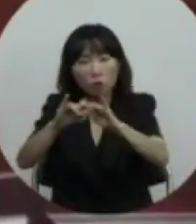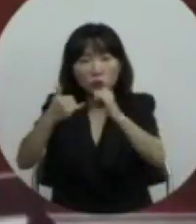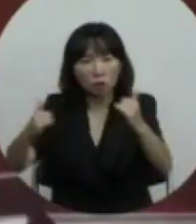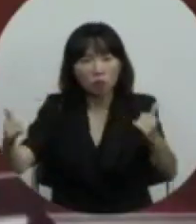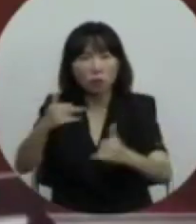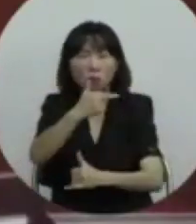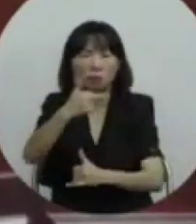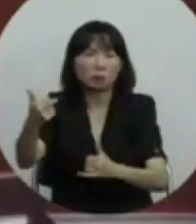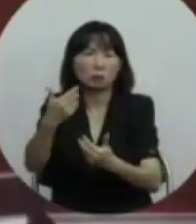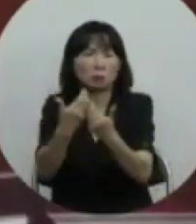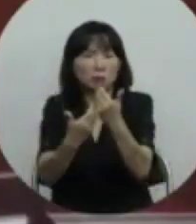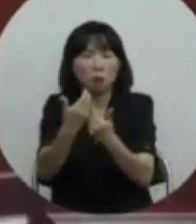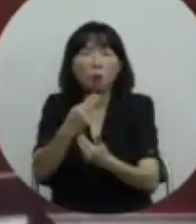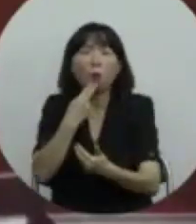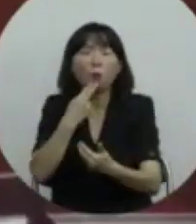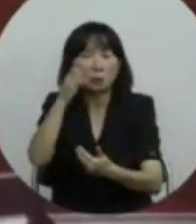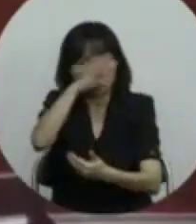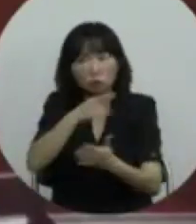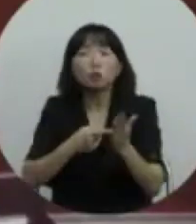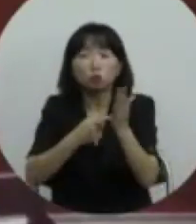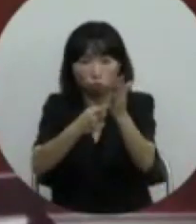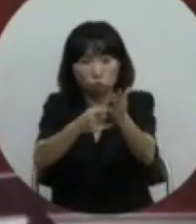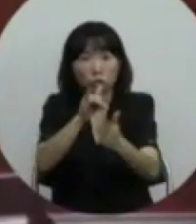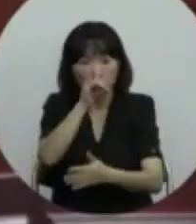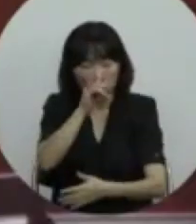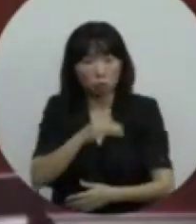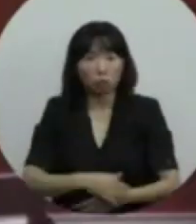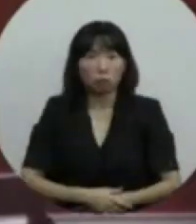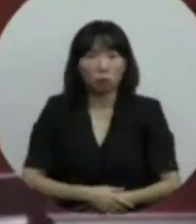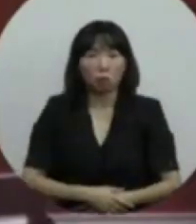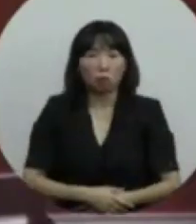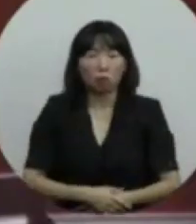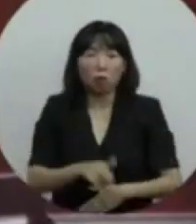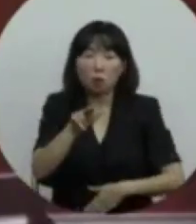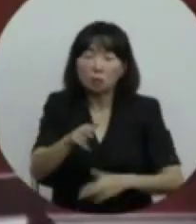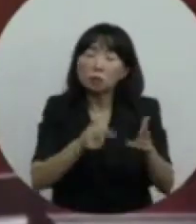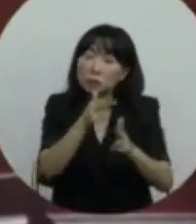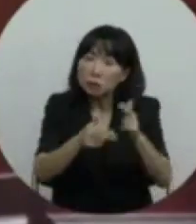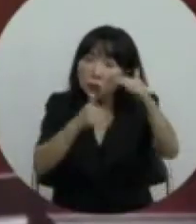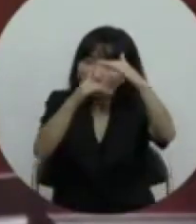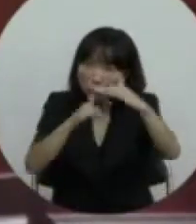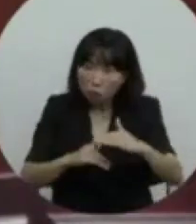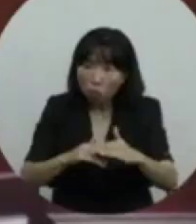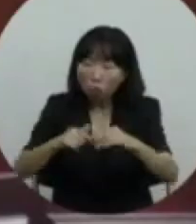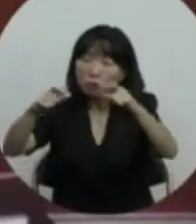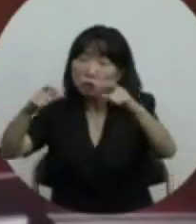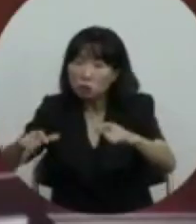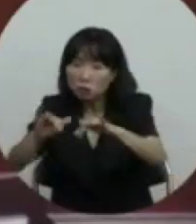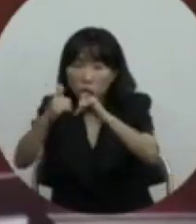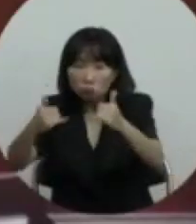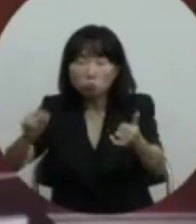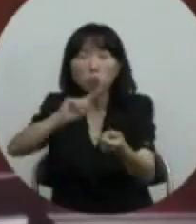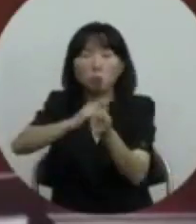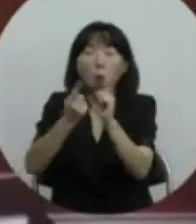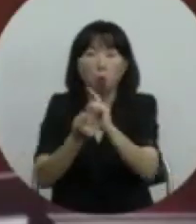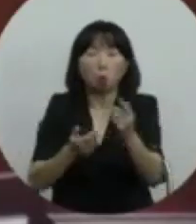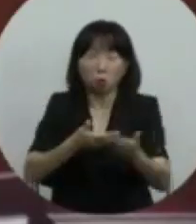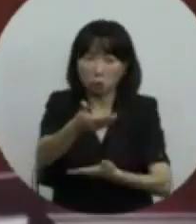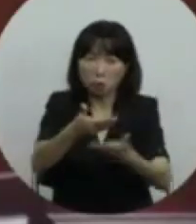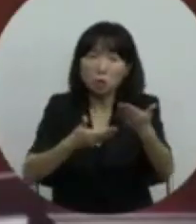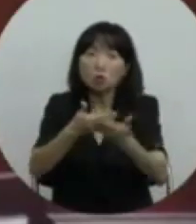큰 마찰 없이 추진되었습니다. 이는 사업의 내용이 지역 주민들과 상생할 수 있는